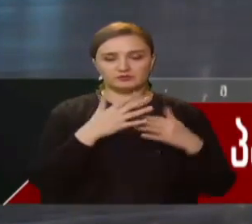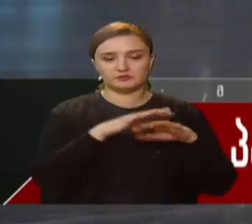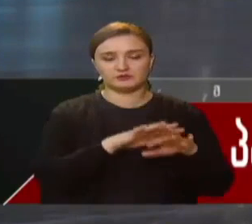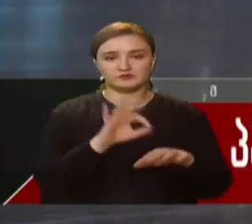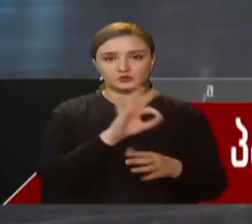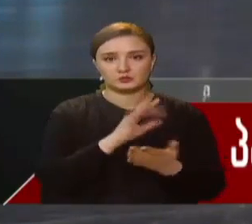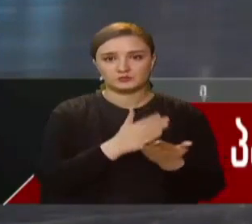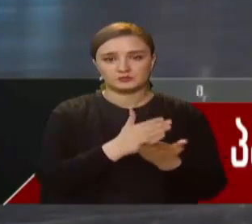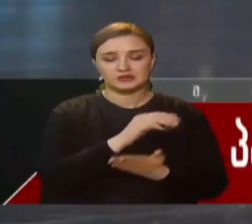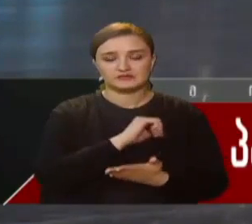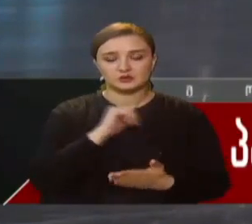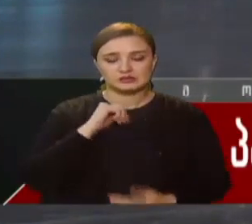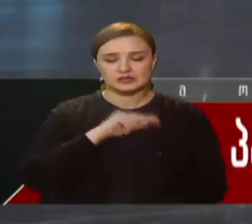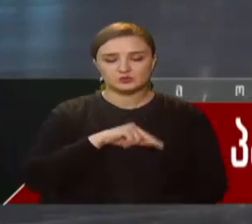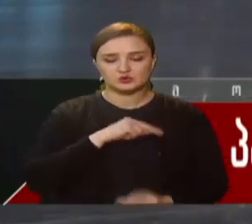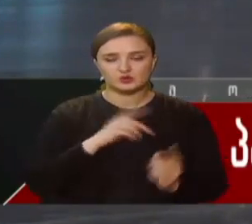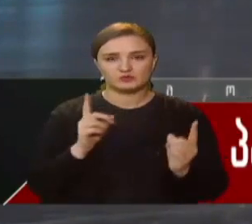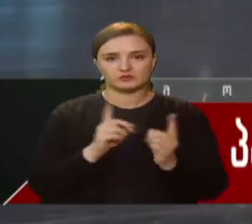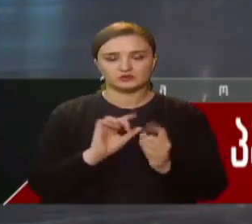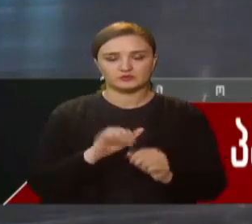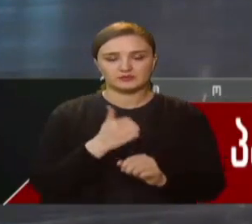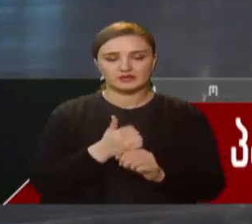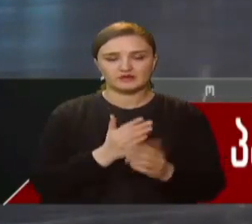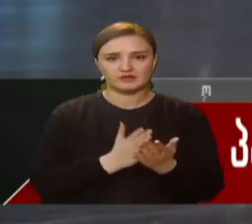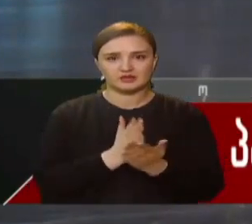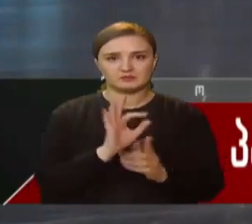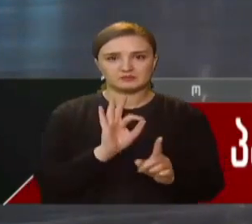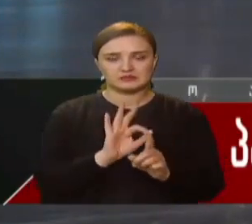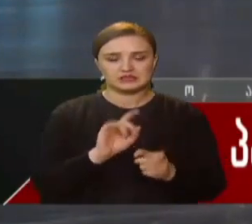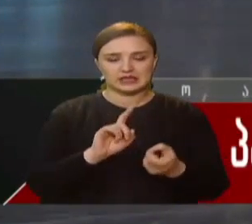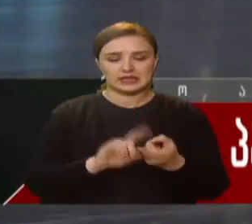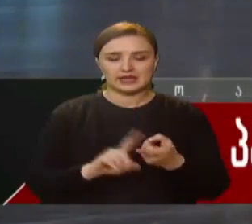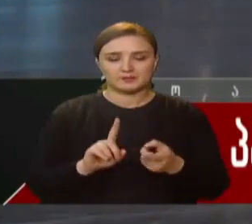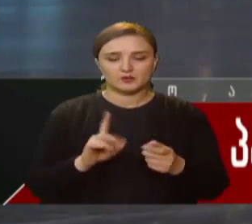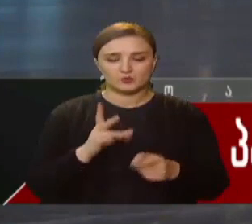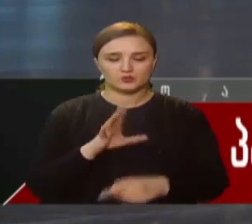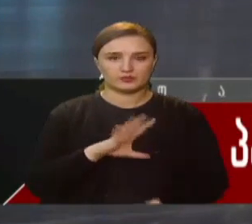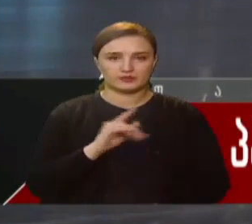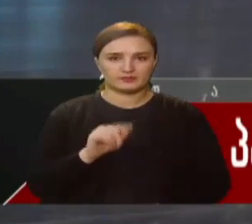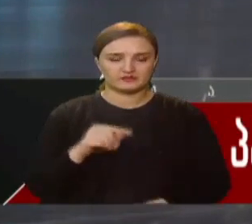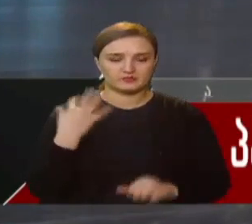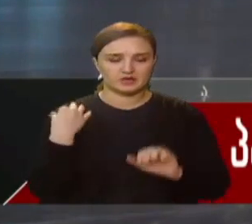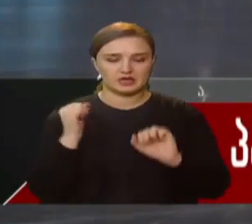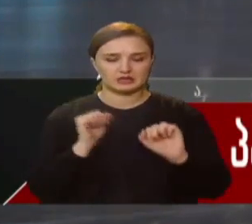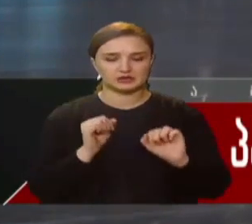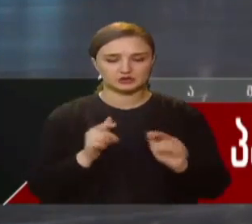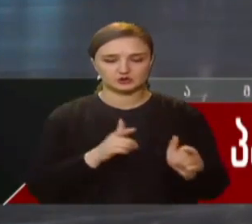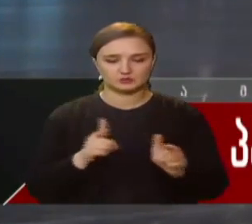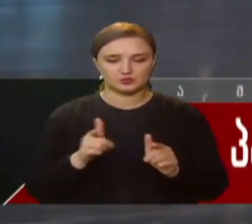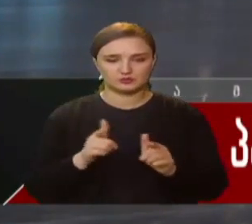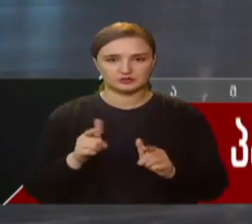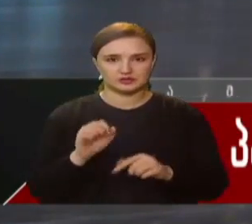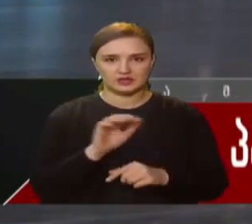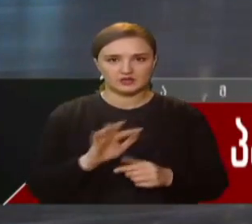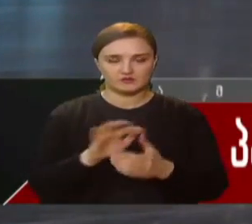მიმართულებით. თავად ამ სამუშაო ვიზიტის მთავარი მიზანიც ეხებოდა სწორედ იმას, რომ მოხდეს მაქსიმალური მხარდაჭერის მობილიზება ევროკავშირის